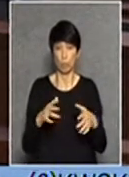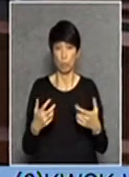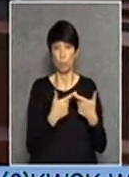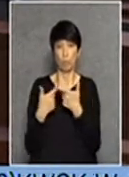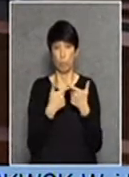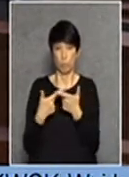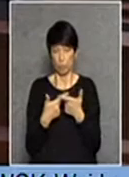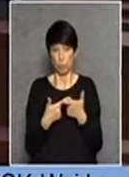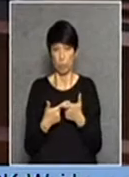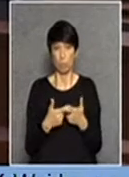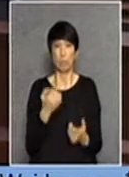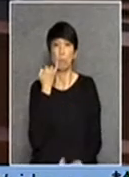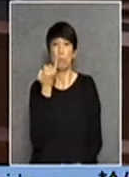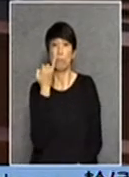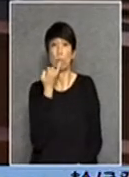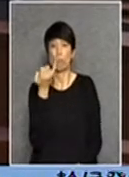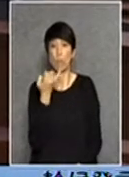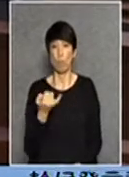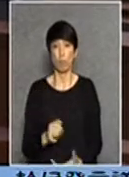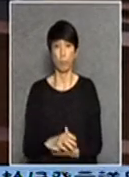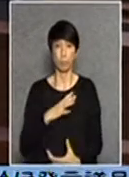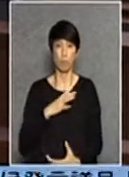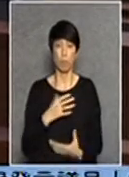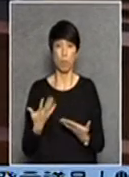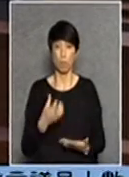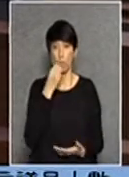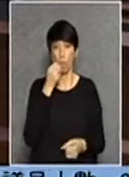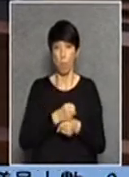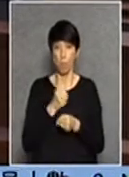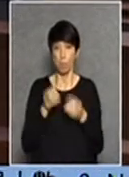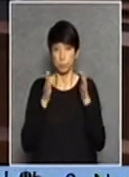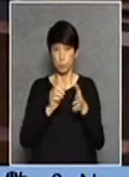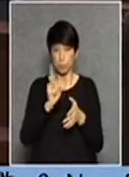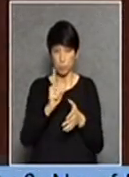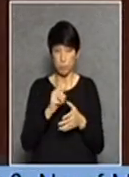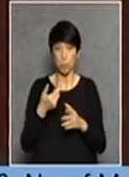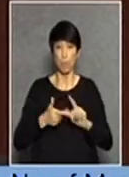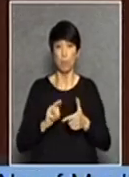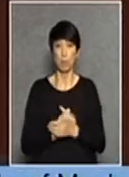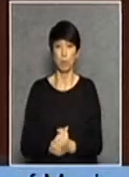甚至係孖聲四起嘅。我哋香港行緊咩方向呢？主席，多謝。